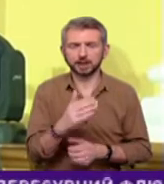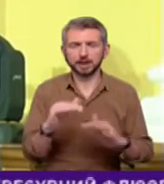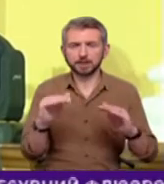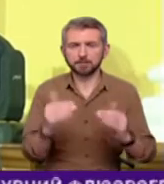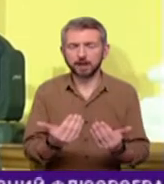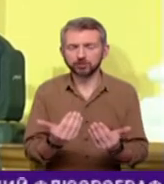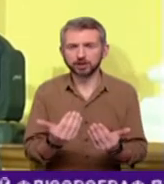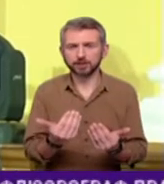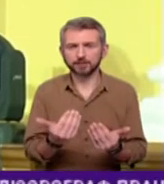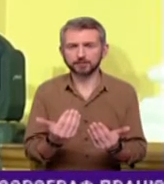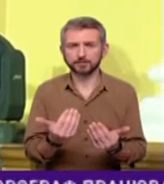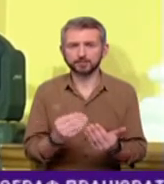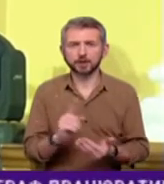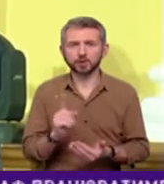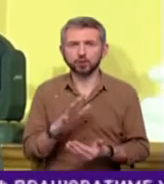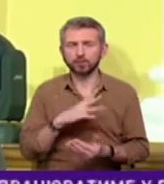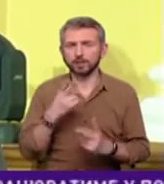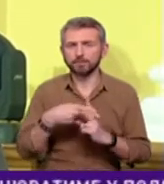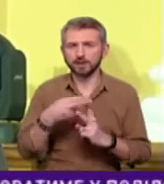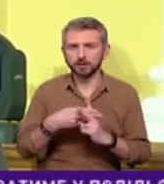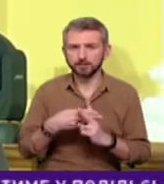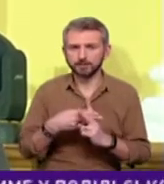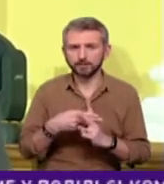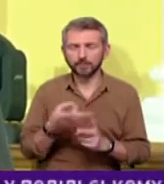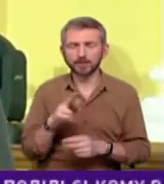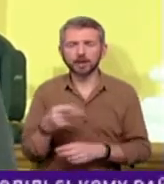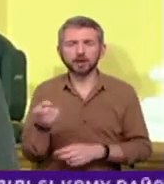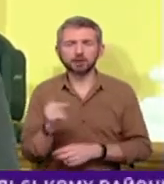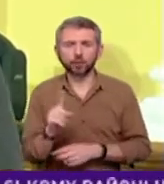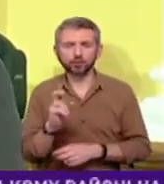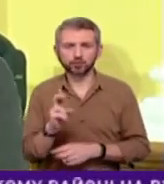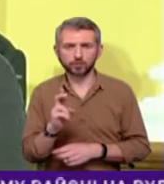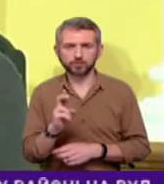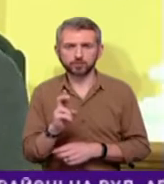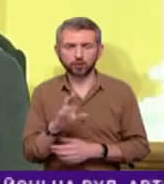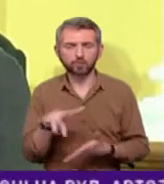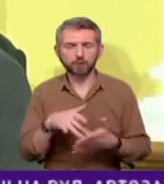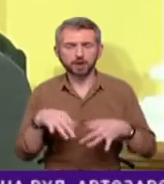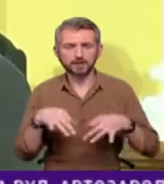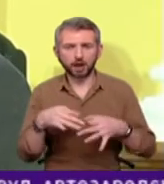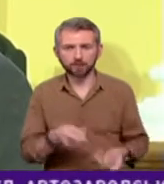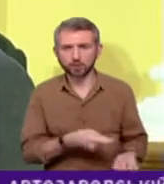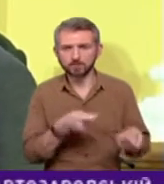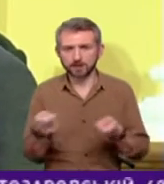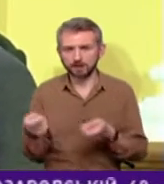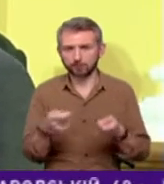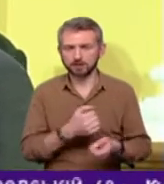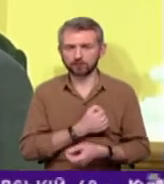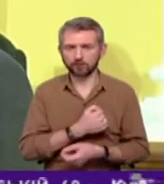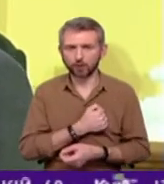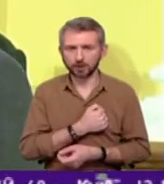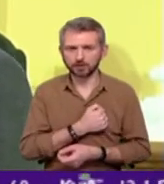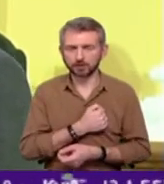зменшити, щоб були пільги. Для того, щоб і комунальний транспорт перевозив воїнів,